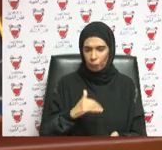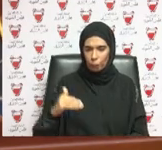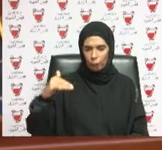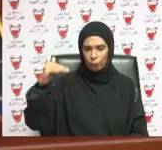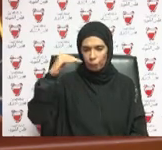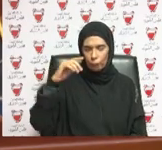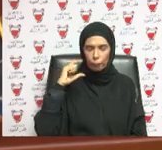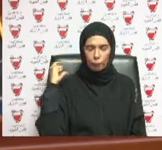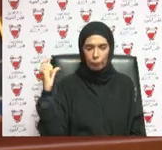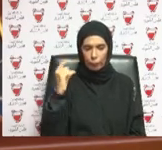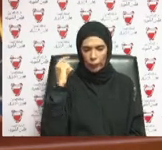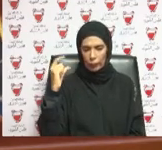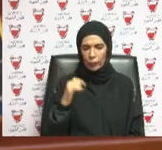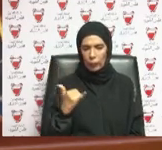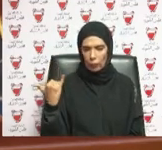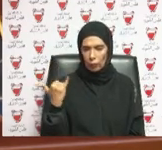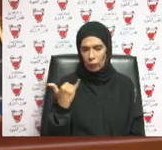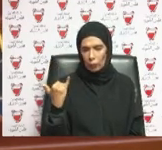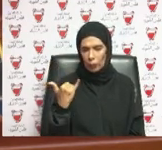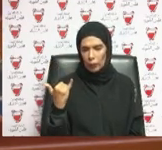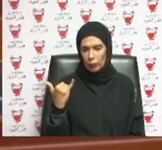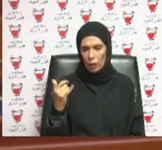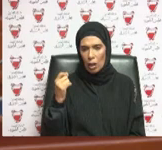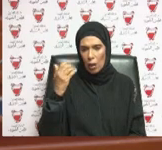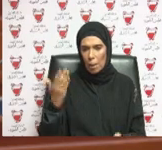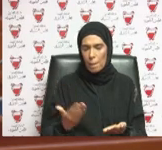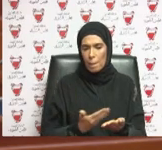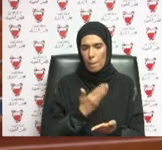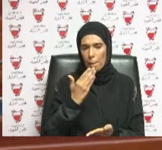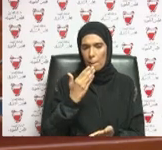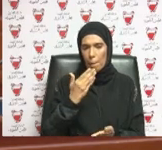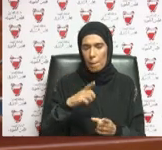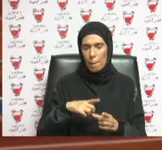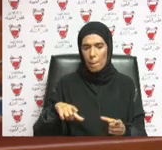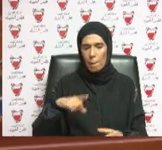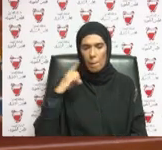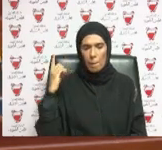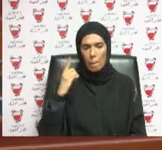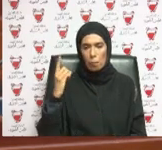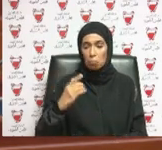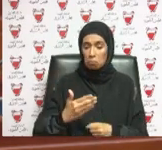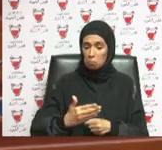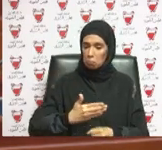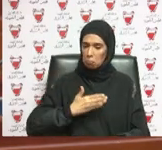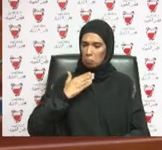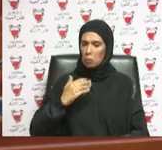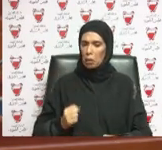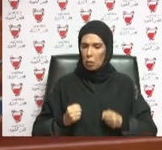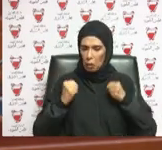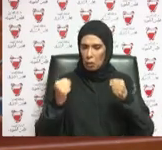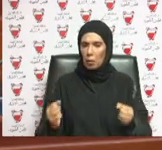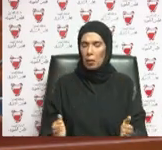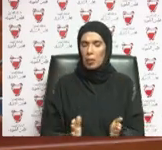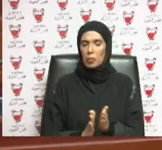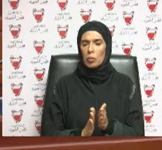الدولية. اهتمامه بجذب الاستثمارات الخليجية والأجنبية كان مبكرا، وشجع إنشاء شركات